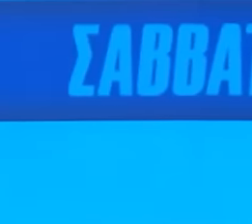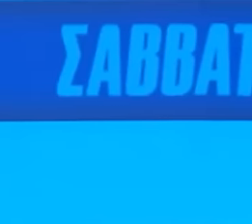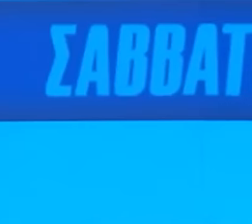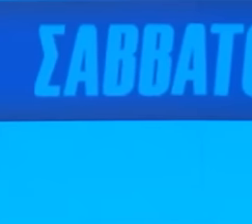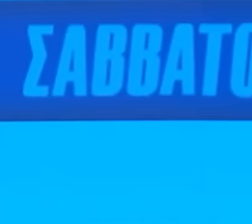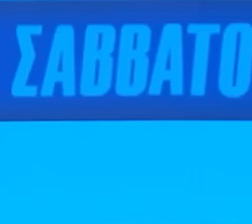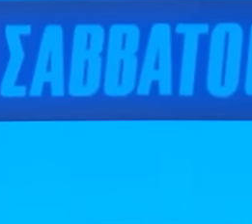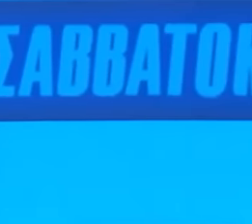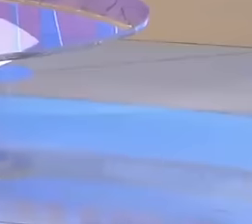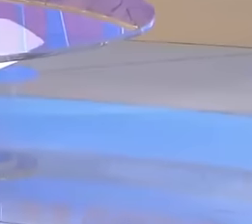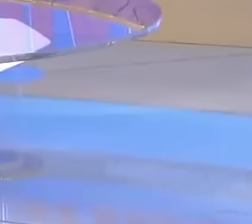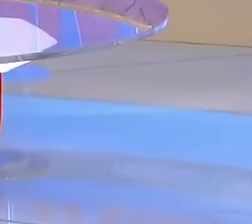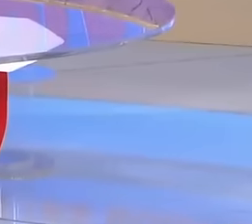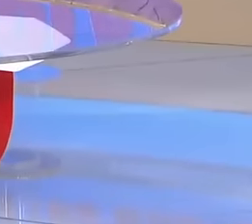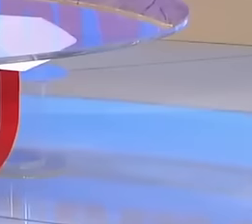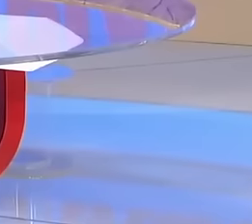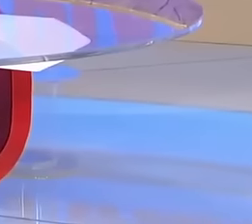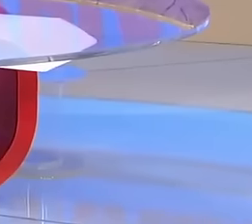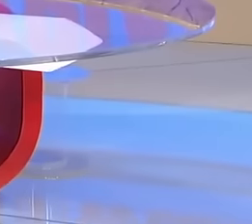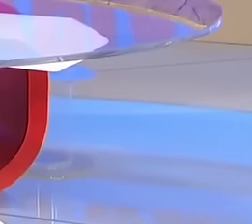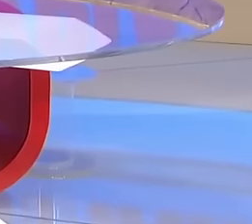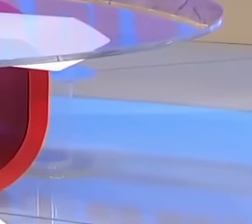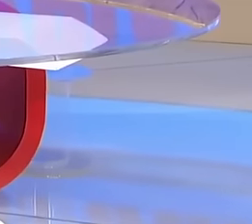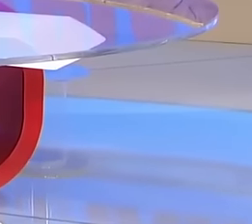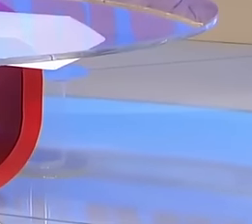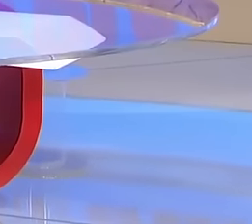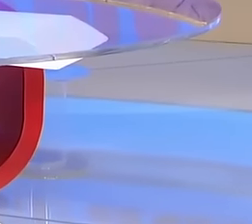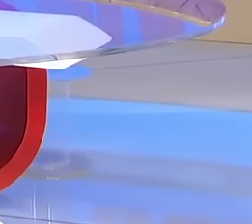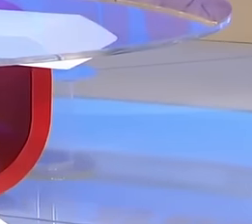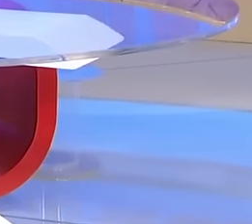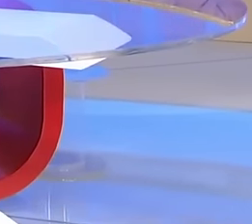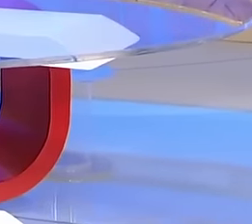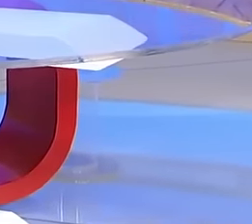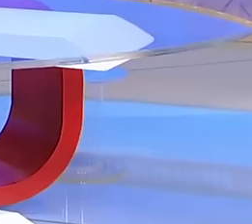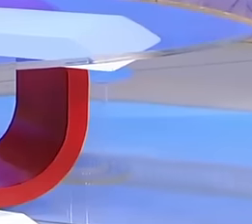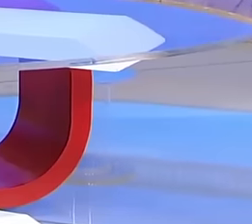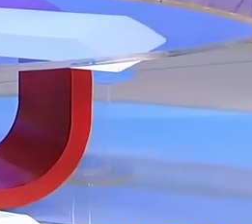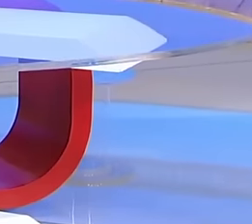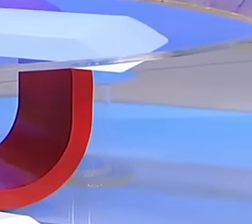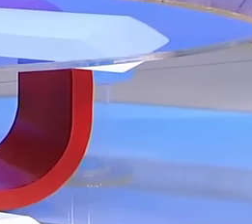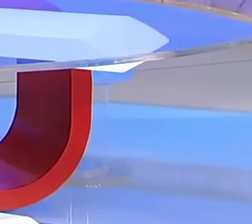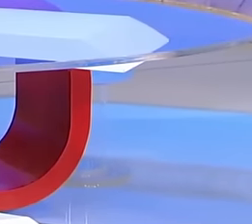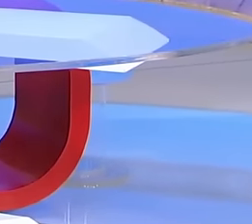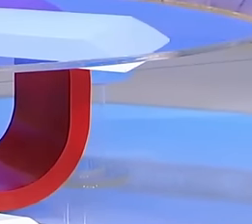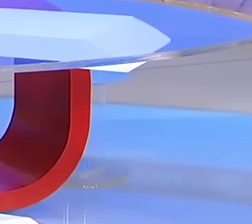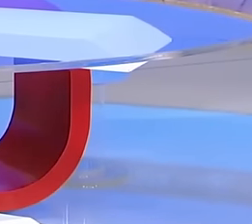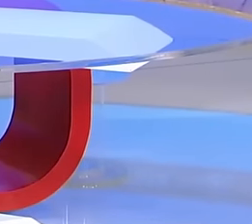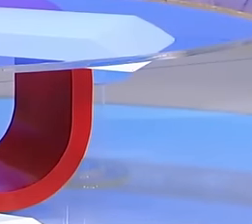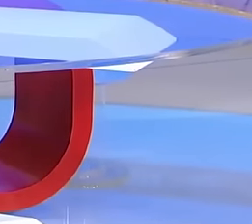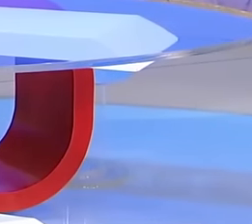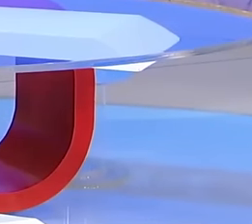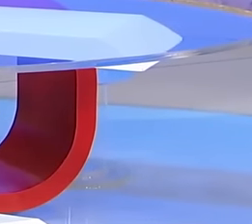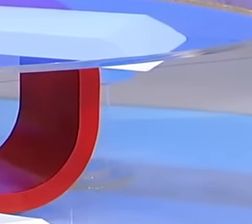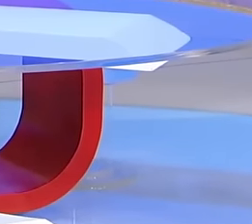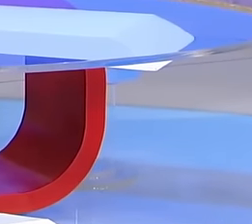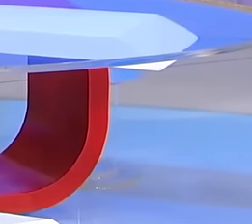Καλημερίσουμε εδώ στο στούντιο τον Πρωθυπουργό, τον κύριο Μητσοτάκη. Καλημέρα, κύριε Πρόεδρε. Καλημέρα, κύριε Κοδαρίδη. Ό,τι μπορούμε να βοηθήσουμε λίγο και ναι, είναι πολύ, πολύ δυσάρεστη αυτή η είδηση και εγώ